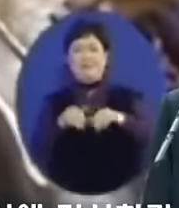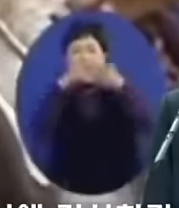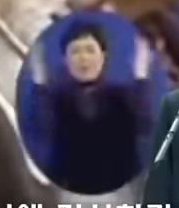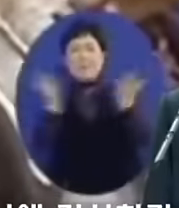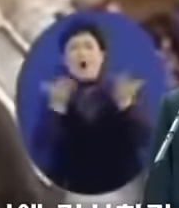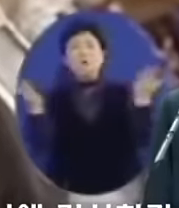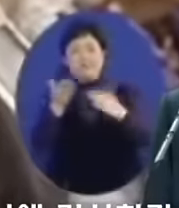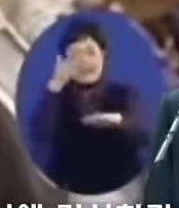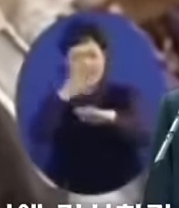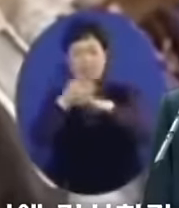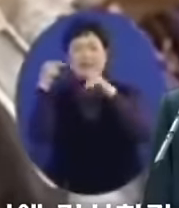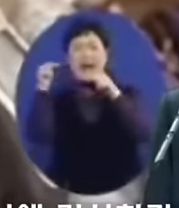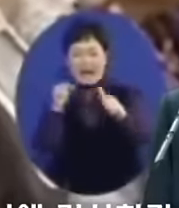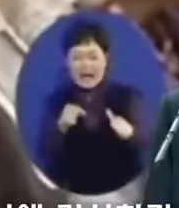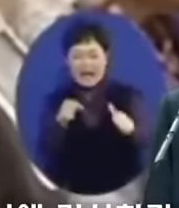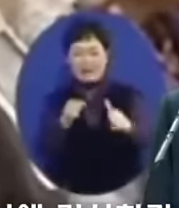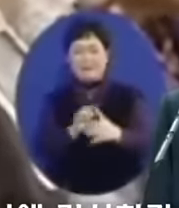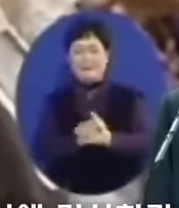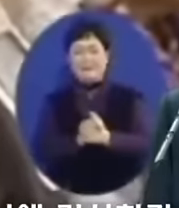범사에 감사하라.